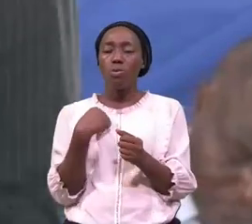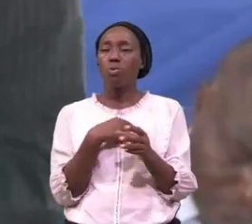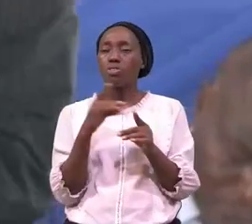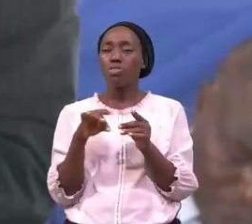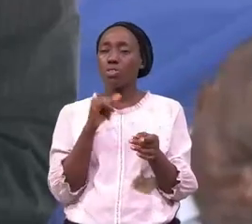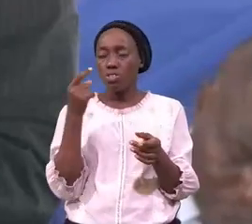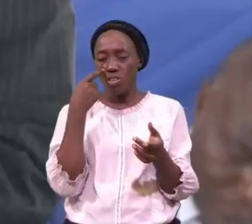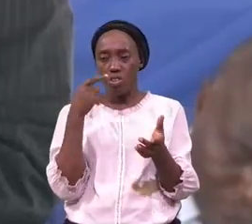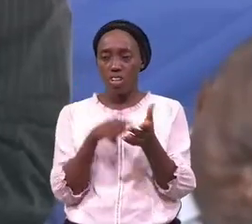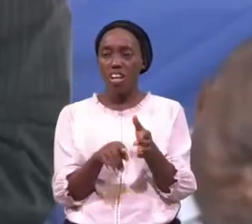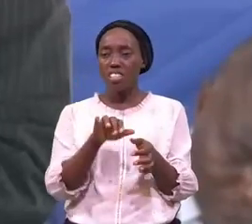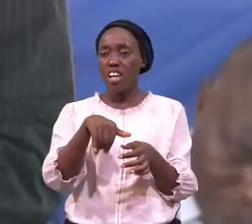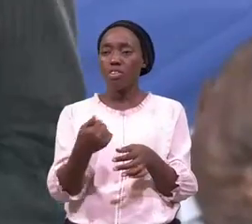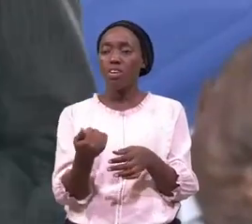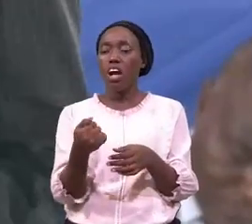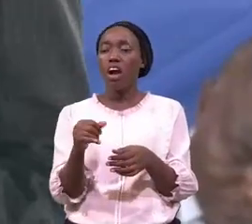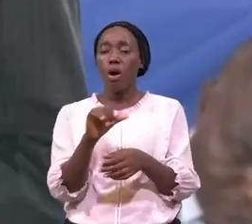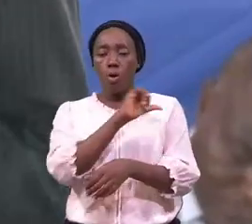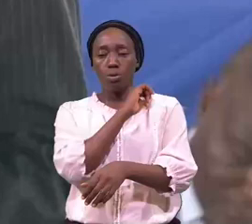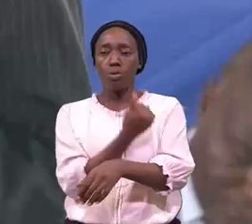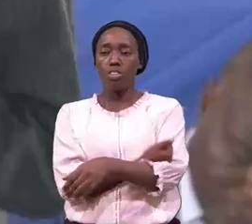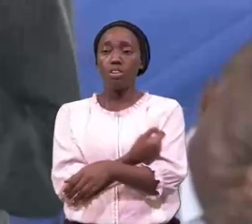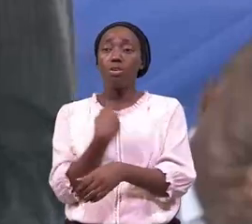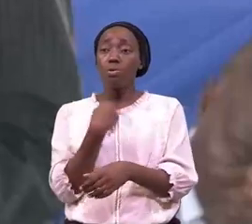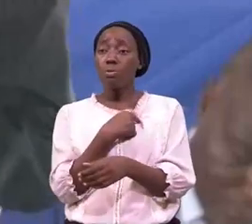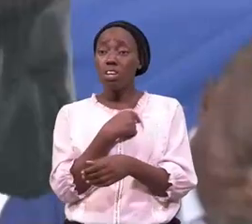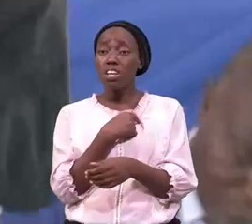Nous ne reconnaîtrons aucune autre autorité.